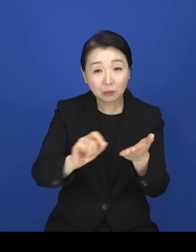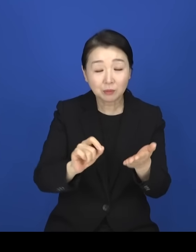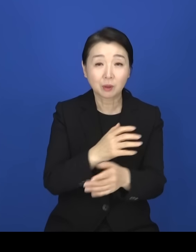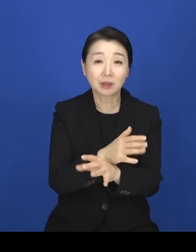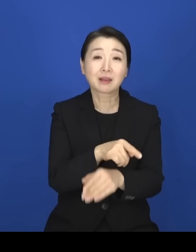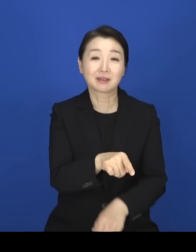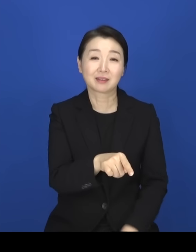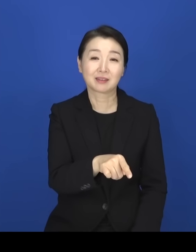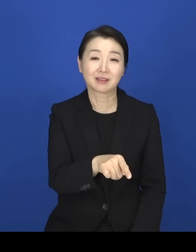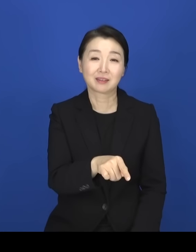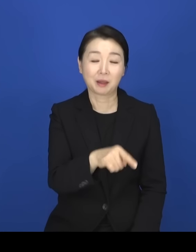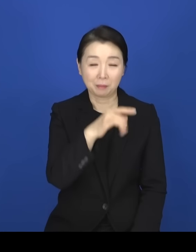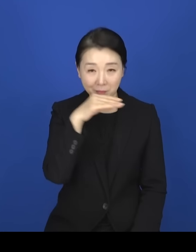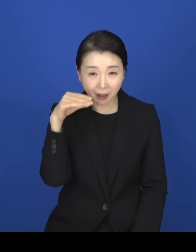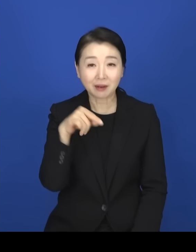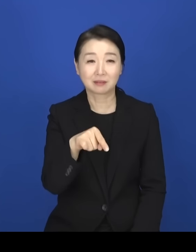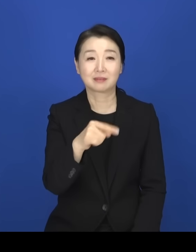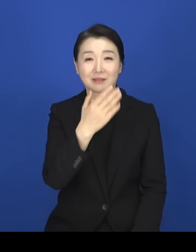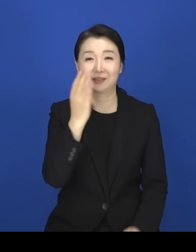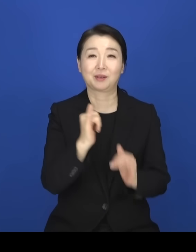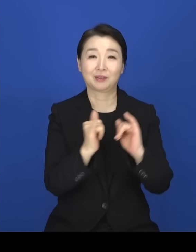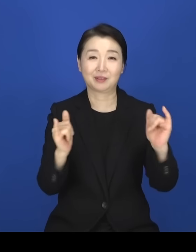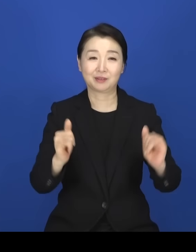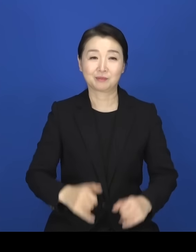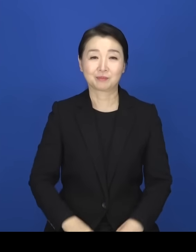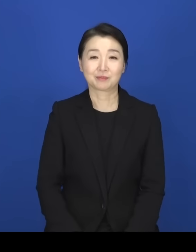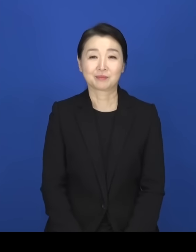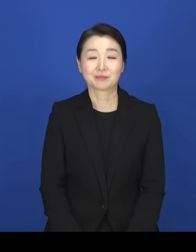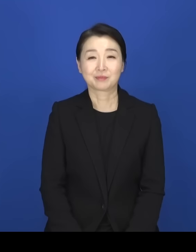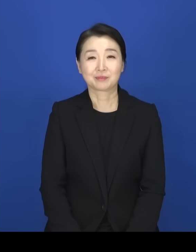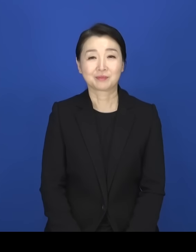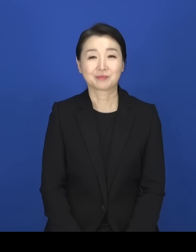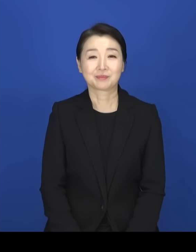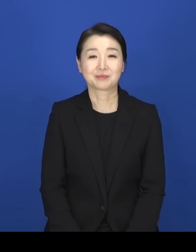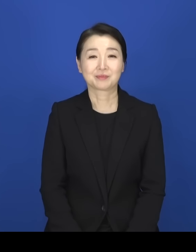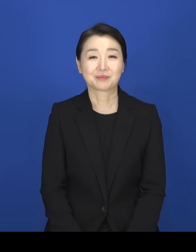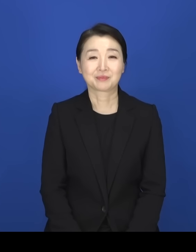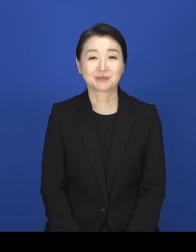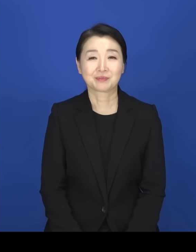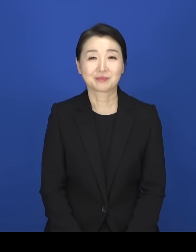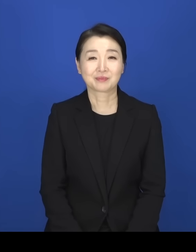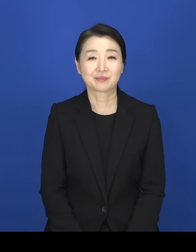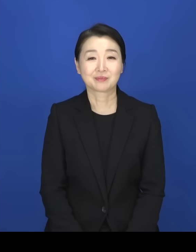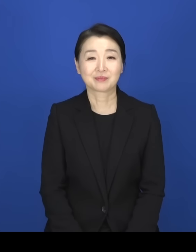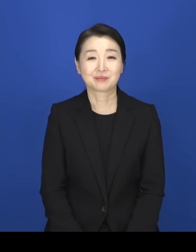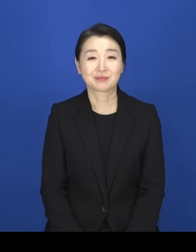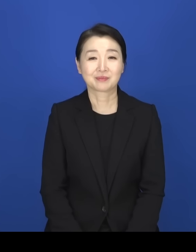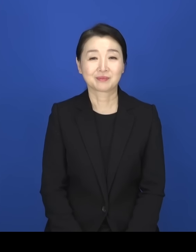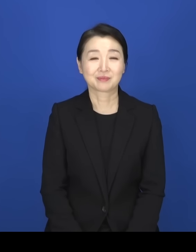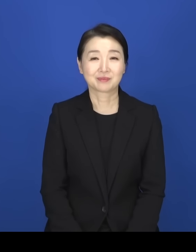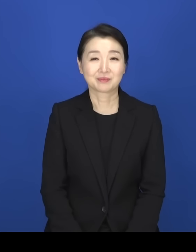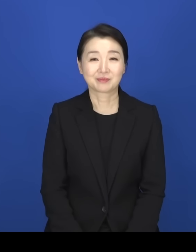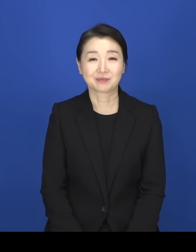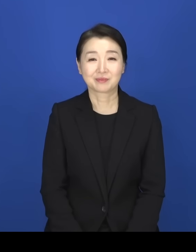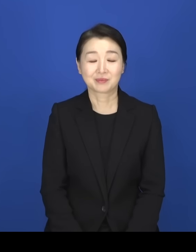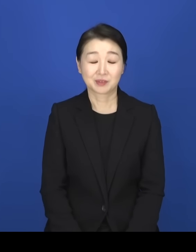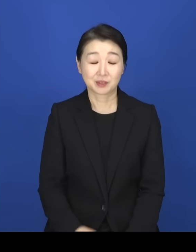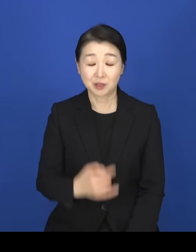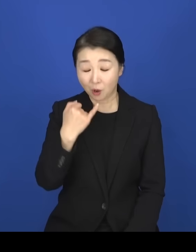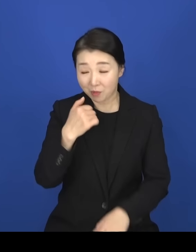개그계 이제 바른 네. 청년이네. 모범생이었죠. 네. 최불암 시리즈를 쓰고 엄마가